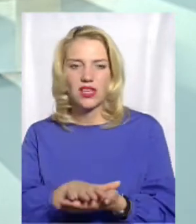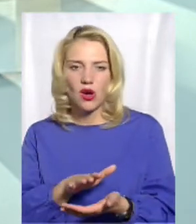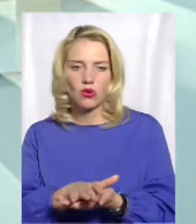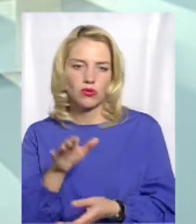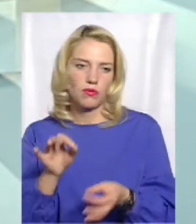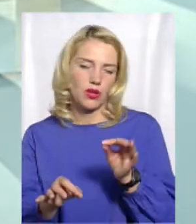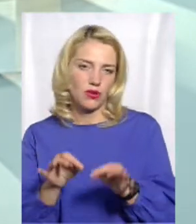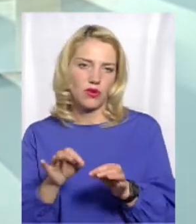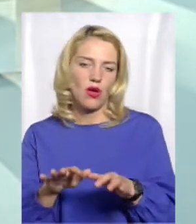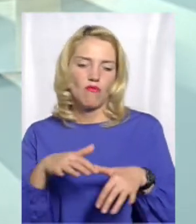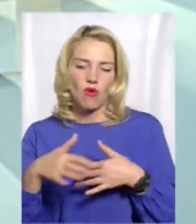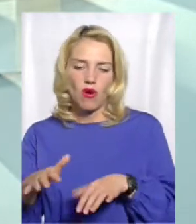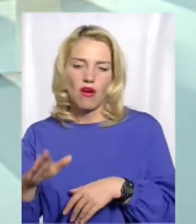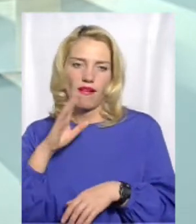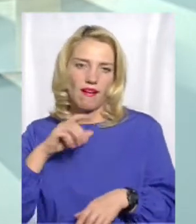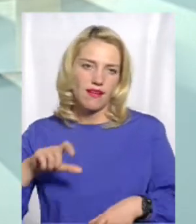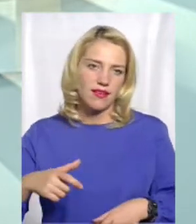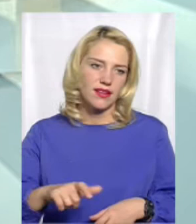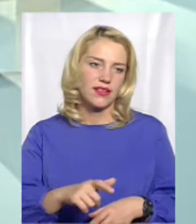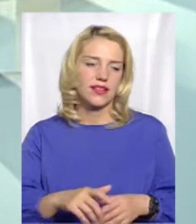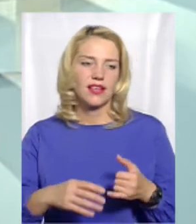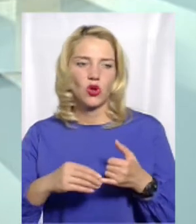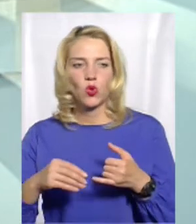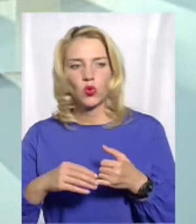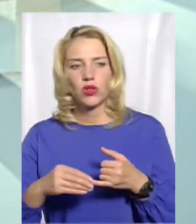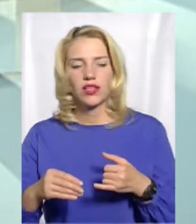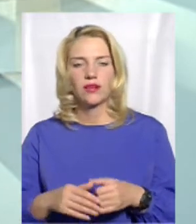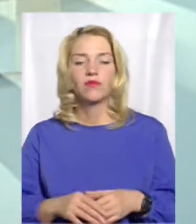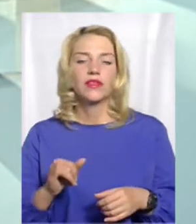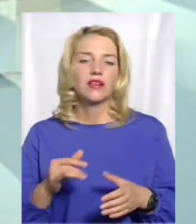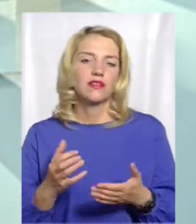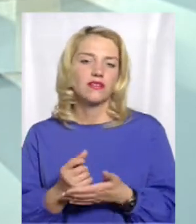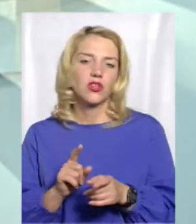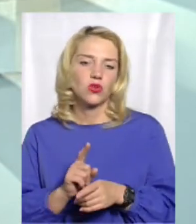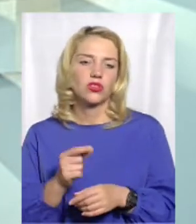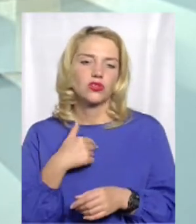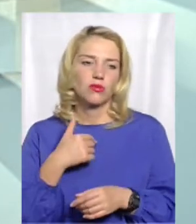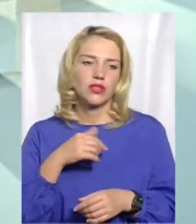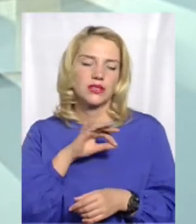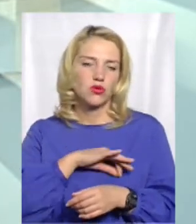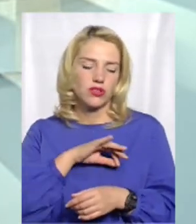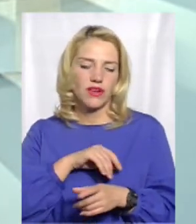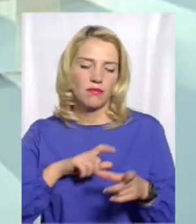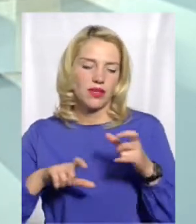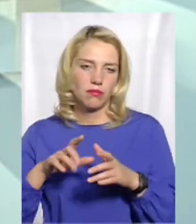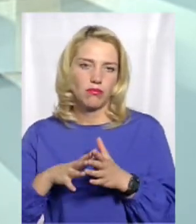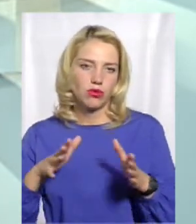навколишнє середовище, моря, ріки, ґрунти. І виходить, ми споживаємо ту саму хімію вже